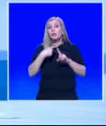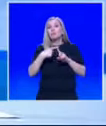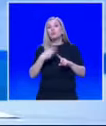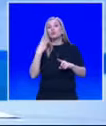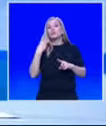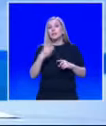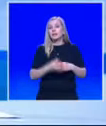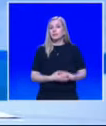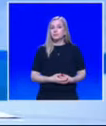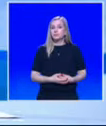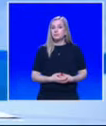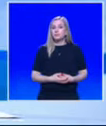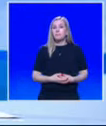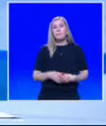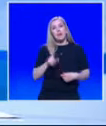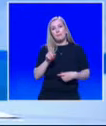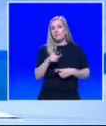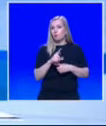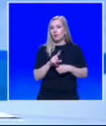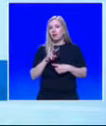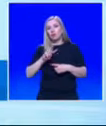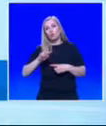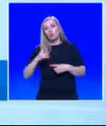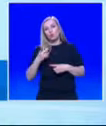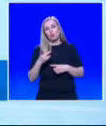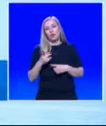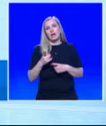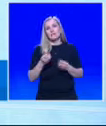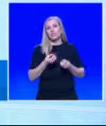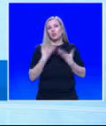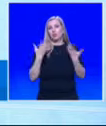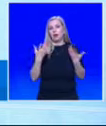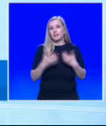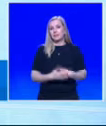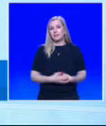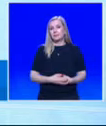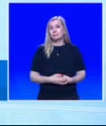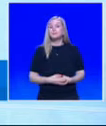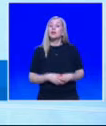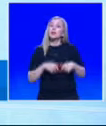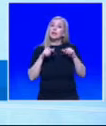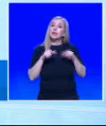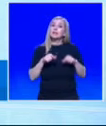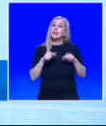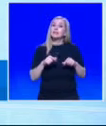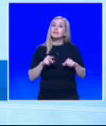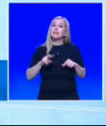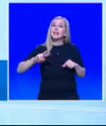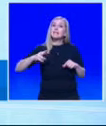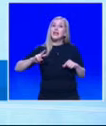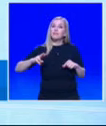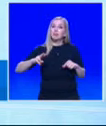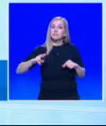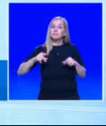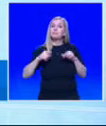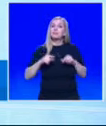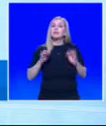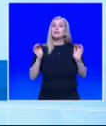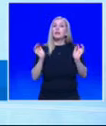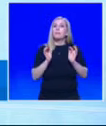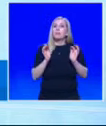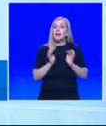ресурс. В друга политическа ситуация управлявахте, господин Станишев. И в друга световна резерви, европейска. Тези резерви и рязкото намаляване на